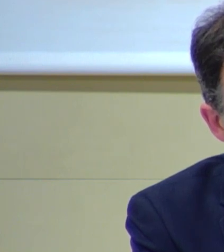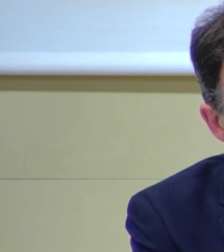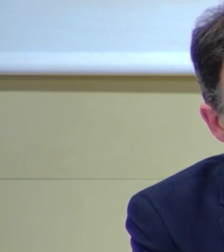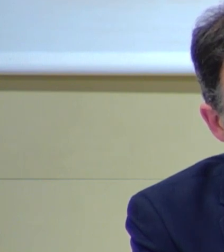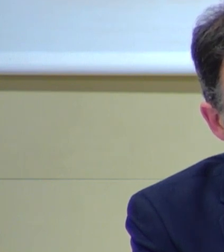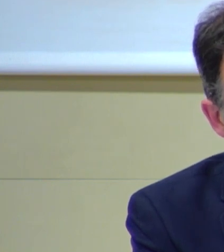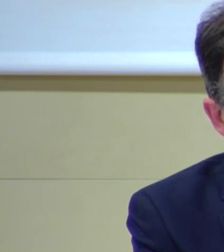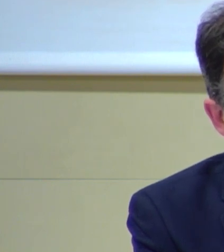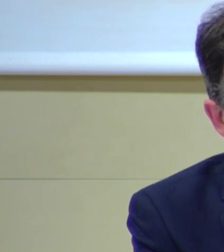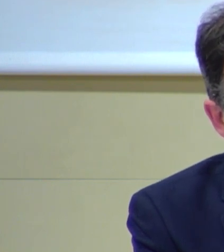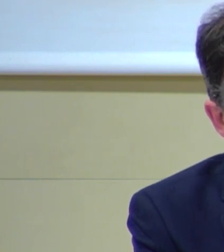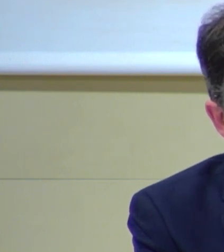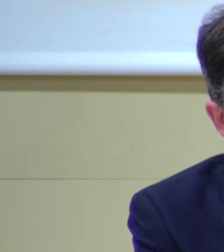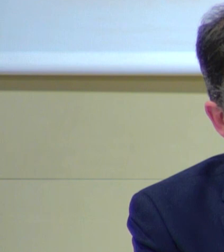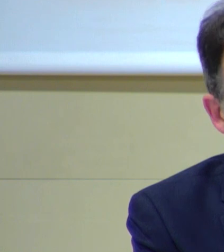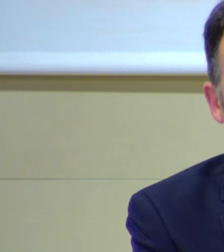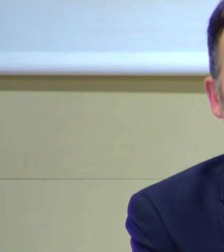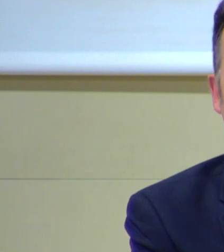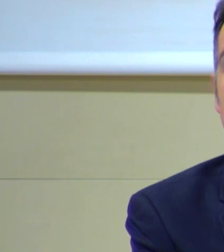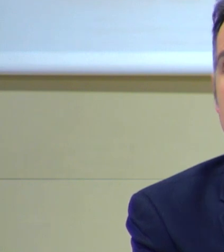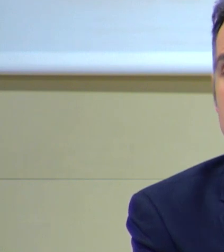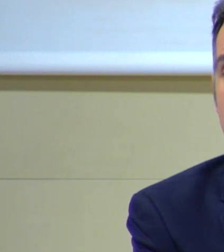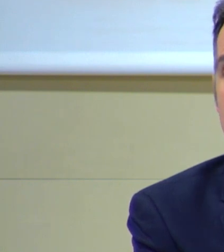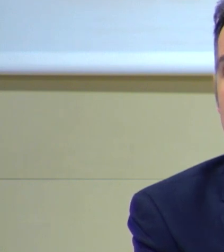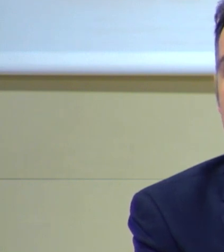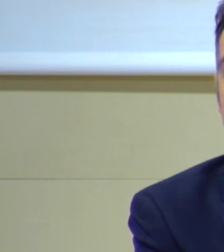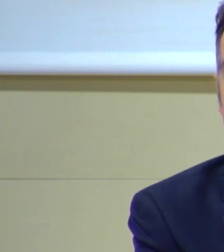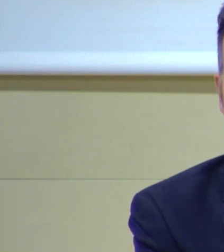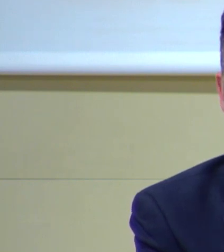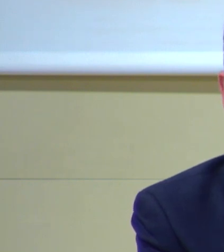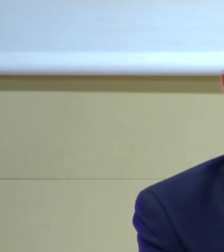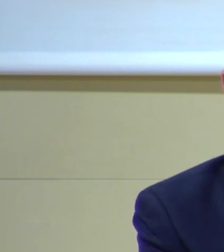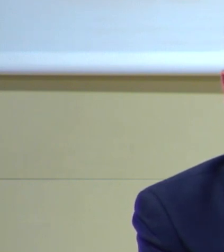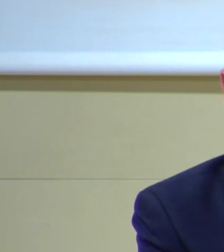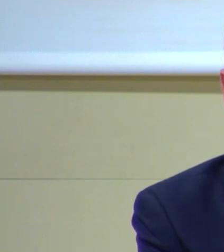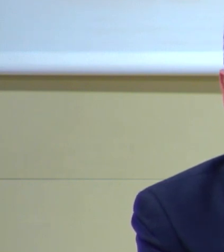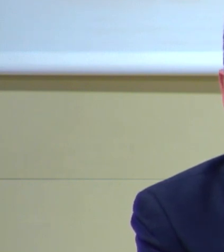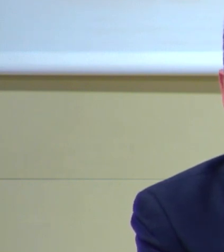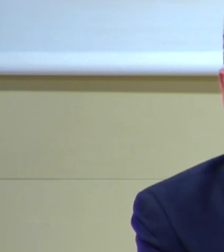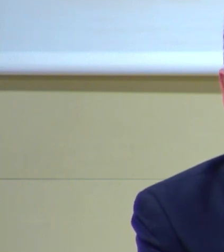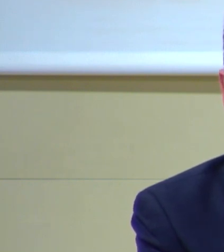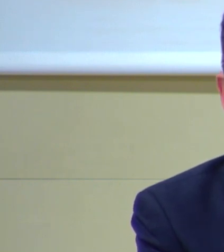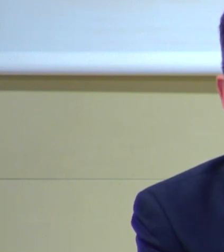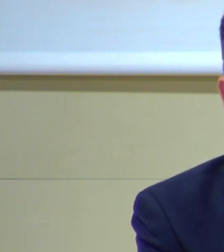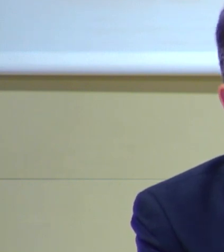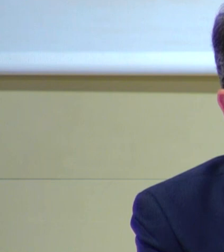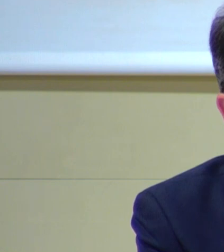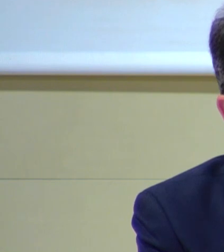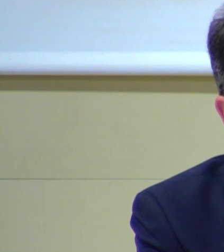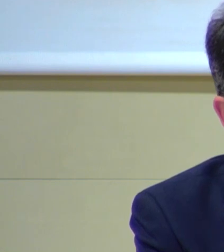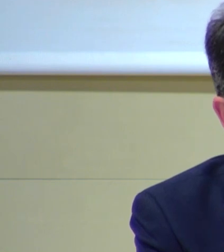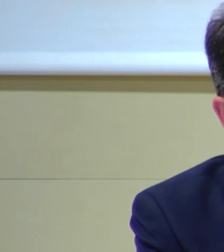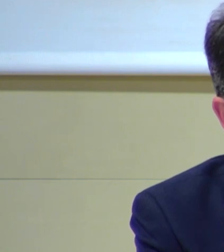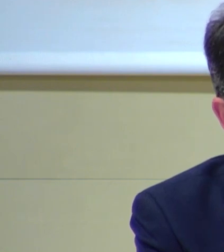département de l'isère pour le lieu d'accueil enfants parents l'hirondelle qui ne prend pas part au vote qui s'abstient qui votent contre qui votent pour unanimité